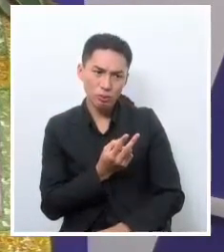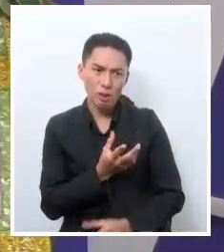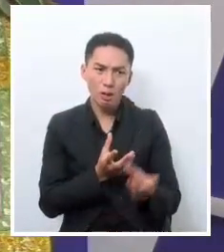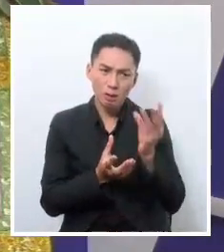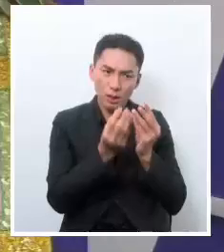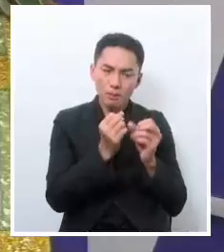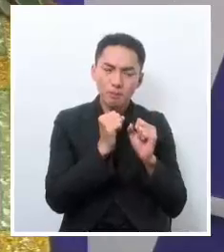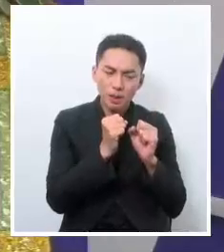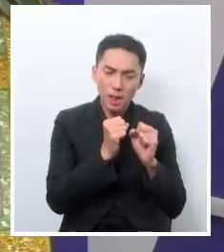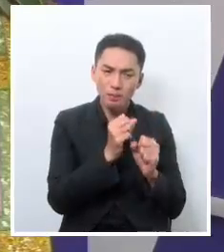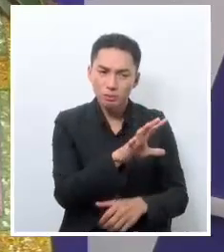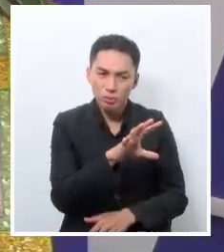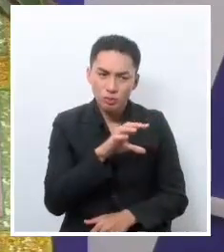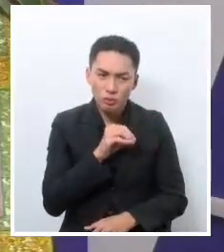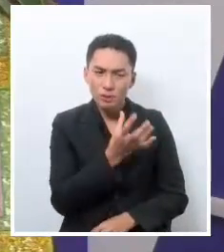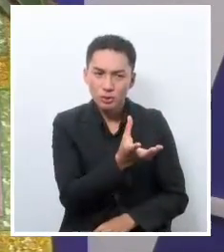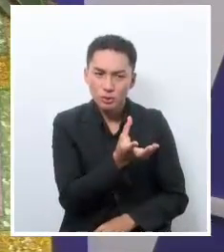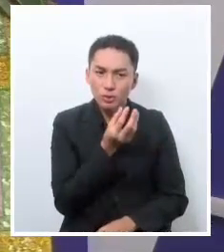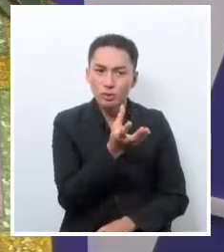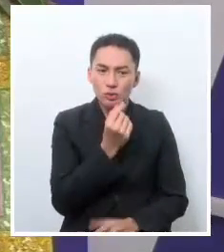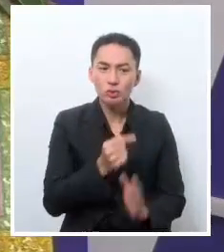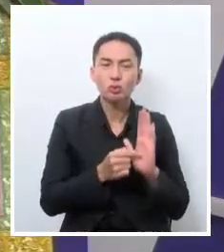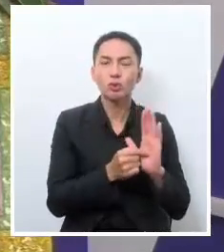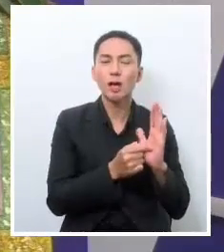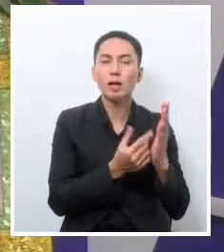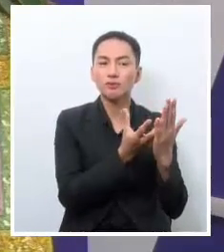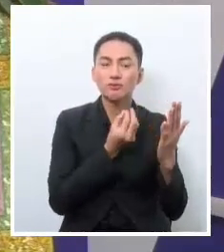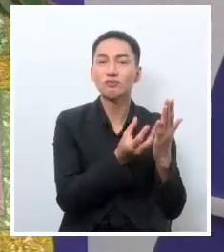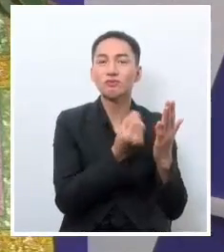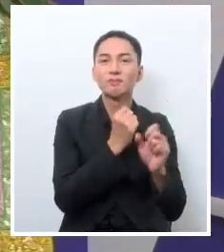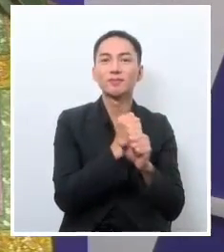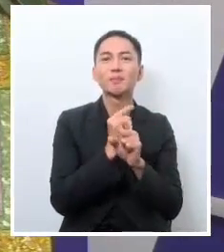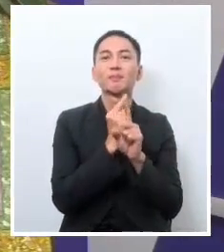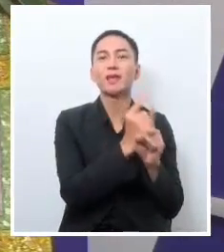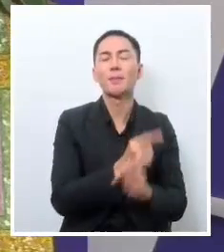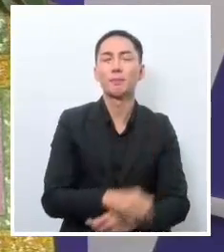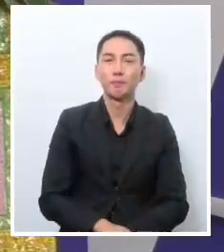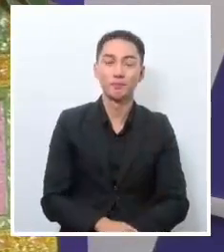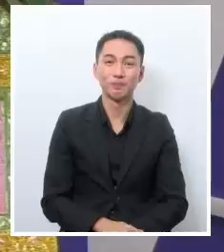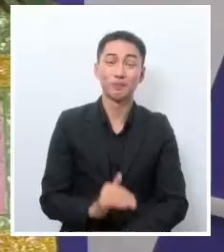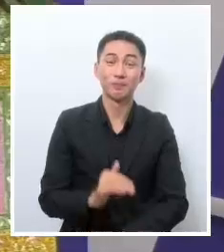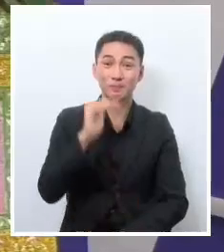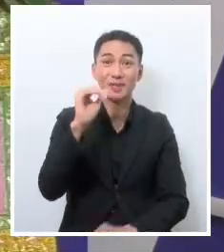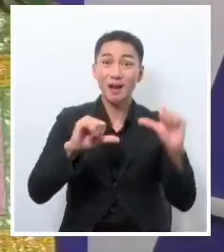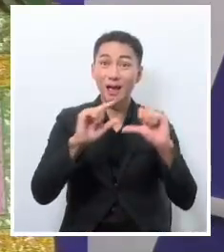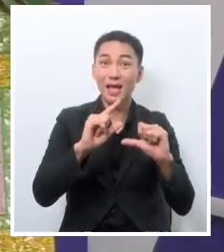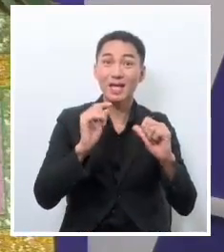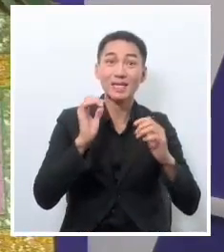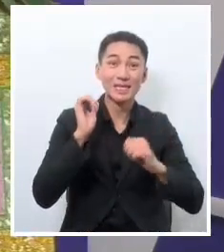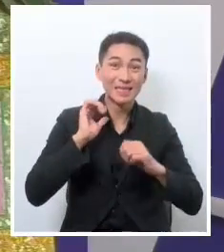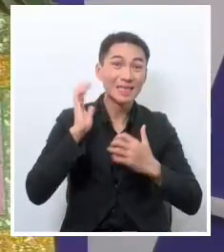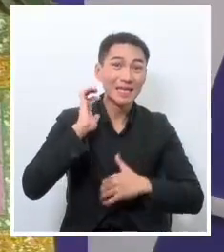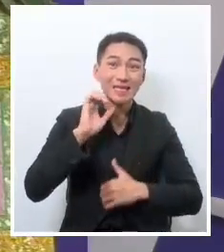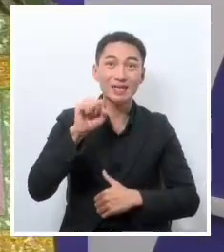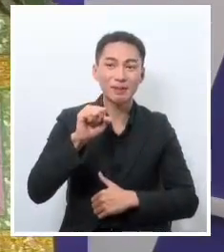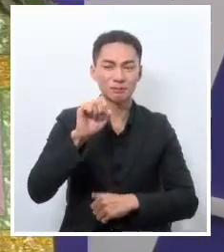ซึมซับมาเรื่อยๆครับโหแสดงว่าเห็นแบบอย่างเห็นแบบอย่างแล้วก็ทำตามเป็นเป็นพี่ๆที่แสดงเป็นตัวละครลิงเลยมฮะตัวลิงเลยใช่มั้ย